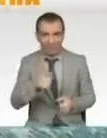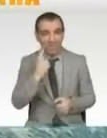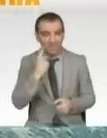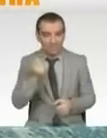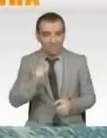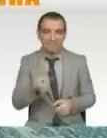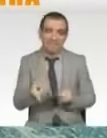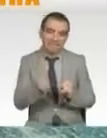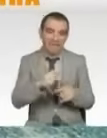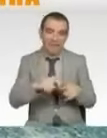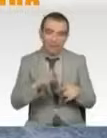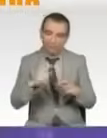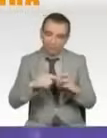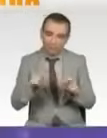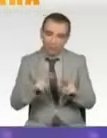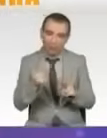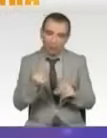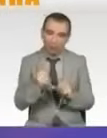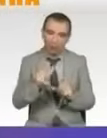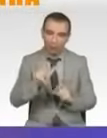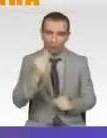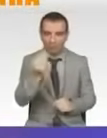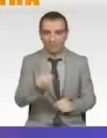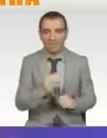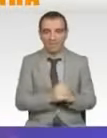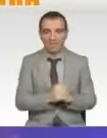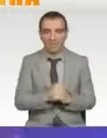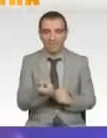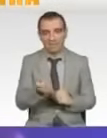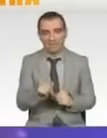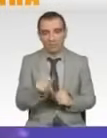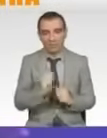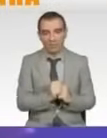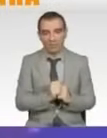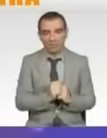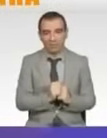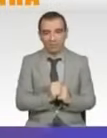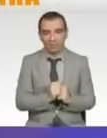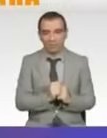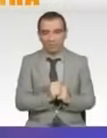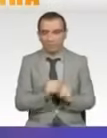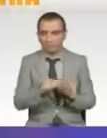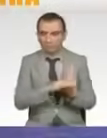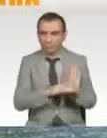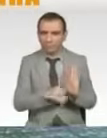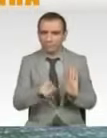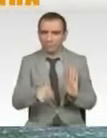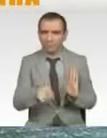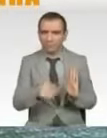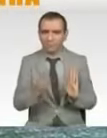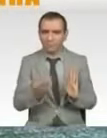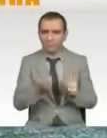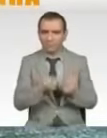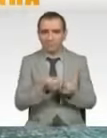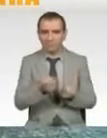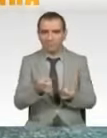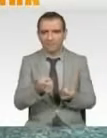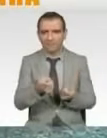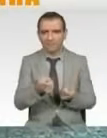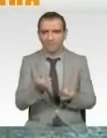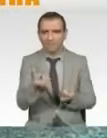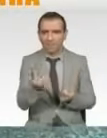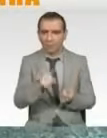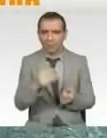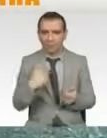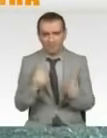hem diğer formülleri vereceğiz. Onun dışında Dilek Cesur az sonra, biliyorsunuz o da programımızın emir başlarından efendim, eğitimci yazar Dilek Cesur az